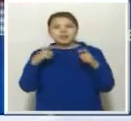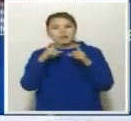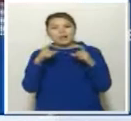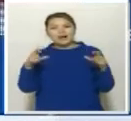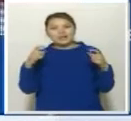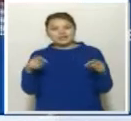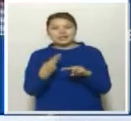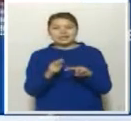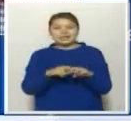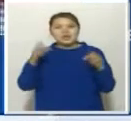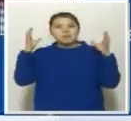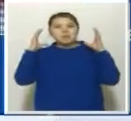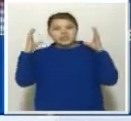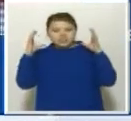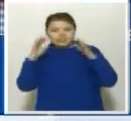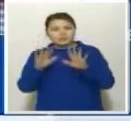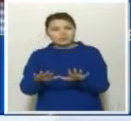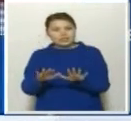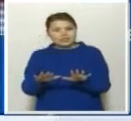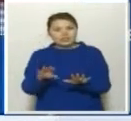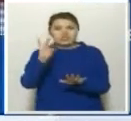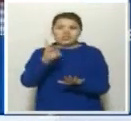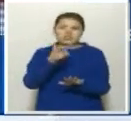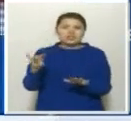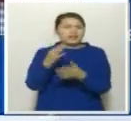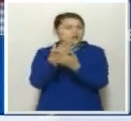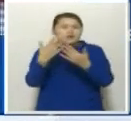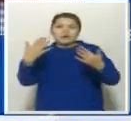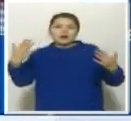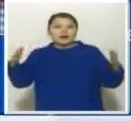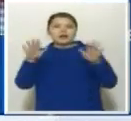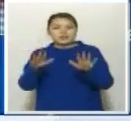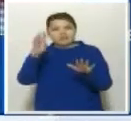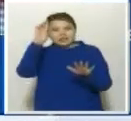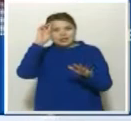объектілеріне, мешіттер, шіркеулер, соборлар, синагогалар және тағы